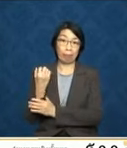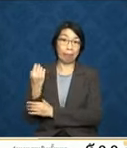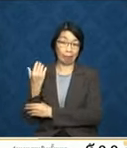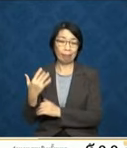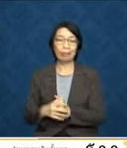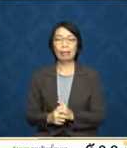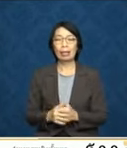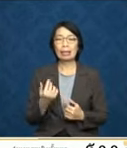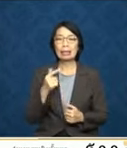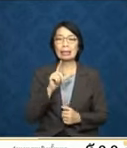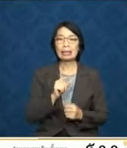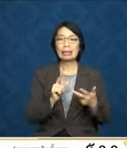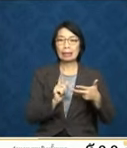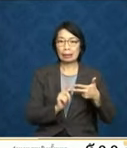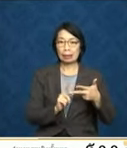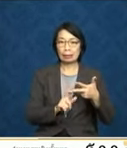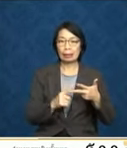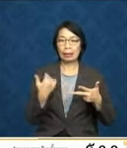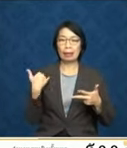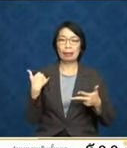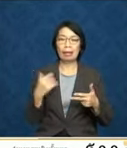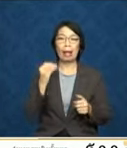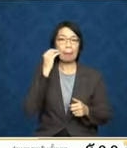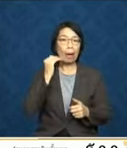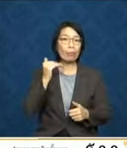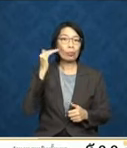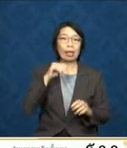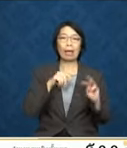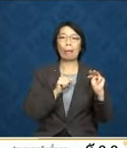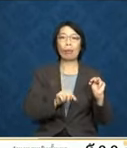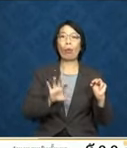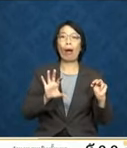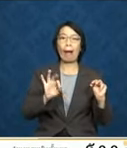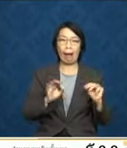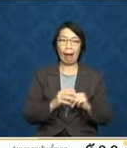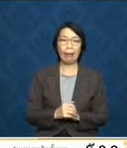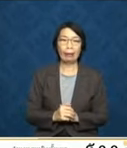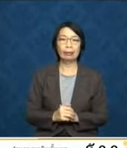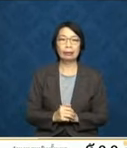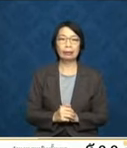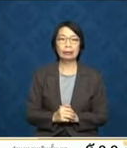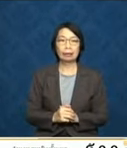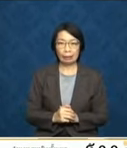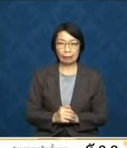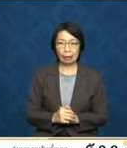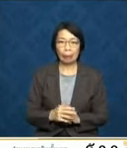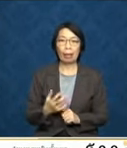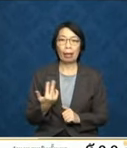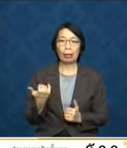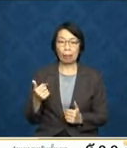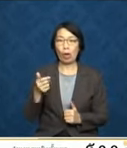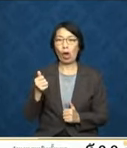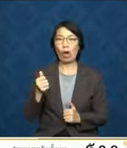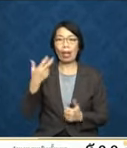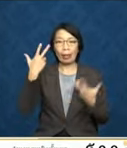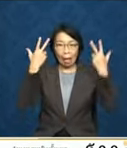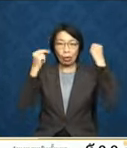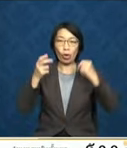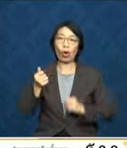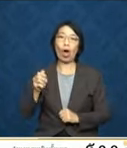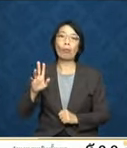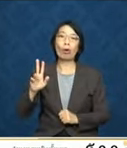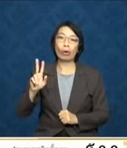ได้รับการร้องเรียนจากนายวิเชียรทองสันผู้ใหญ่บ้านนนเกษมหมู่9และนายสุพันธ์ปรากฏนายกองค์การบริหารส่วนตำบลนนสมบูรณ์และสมาชิกส